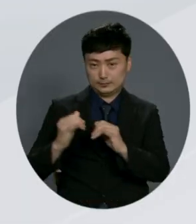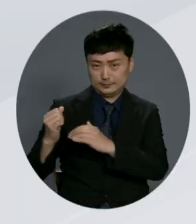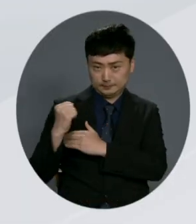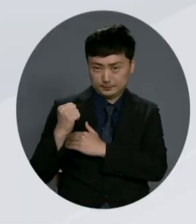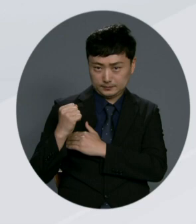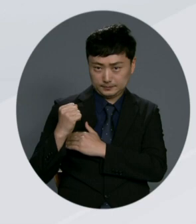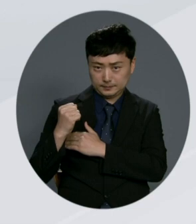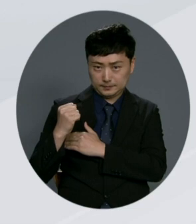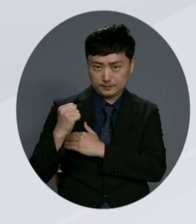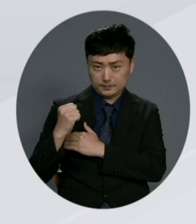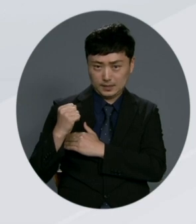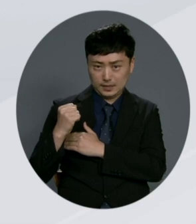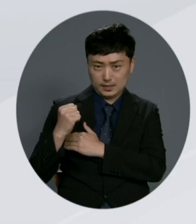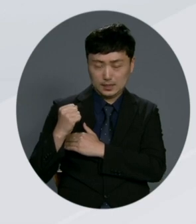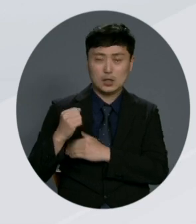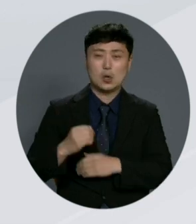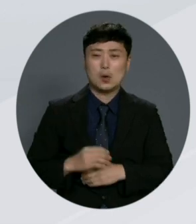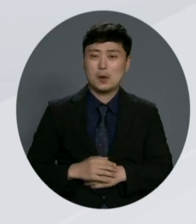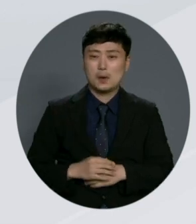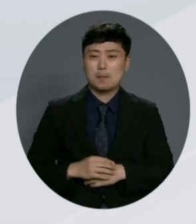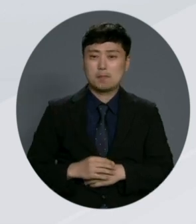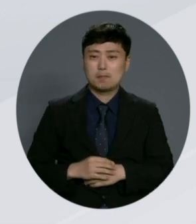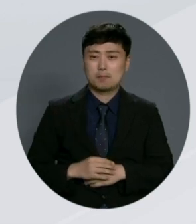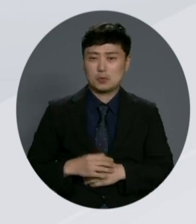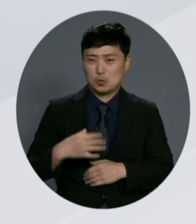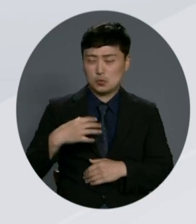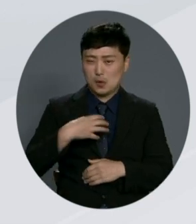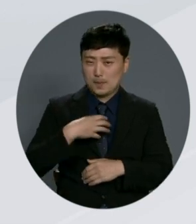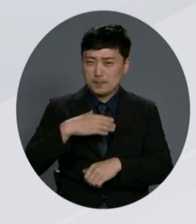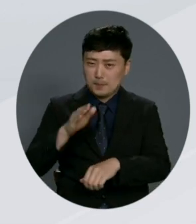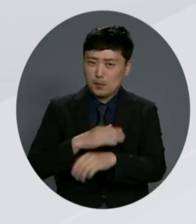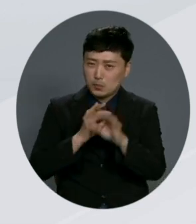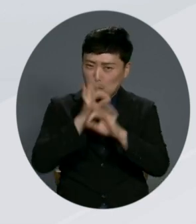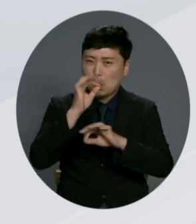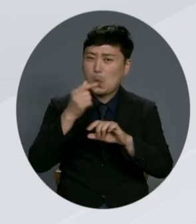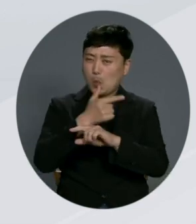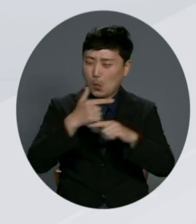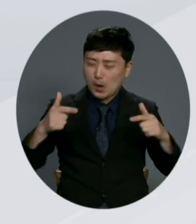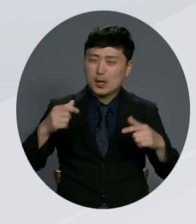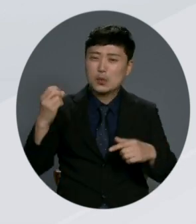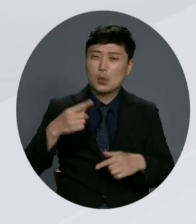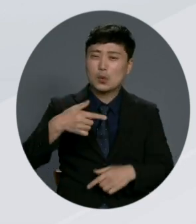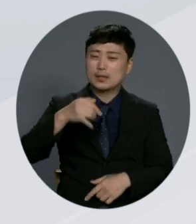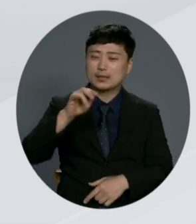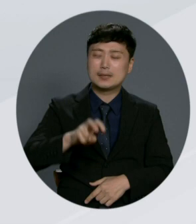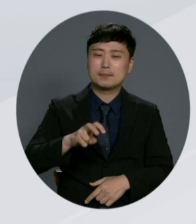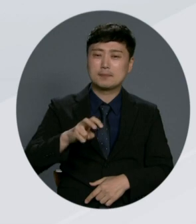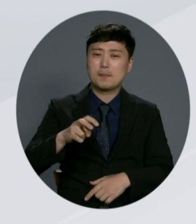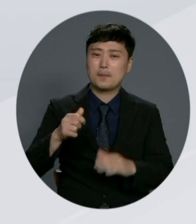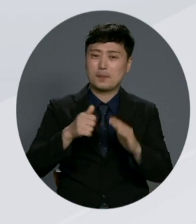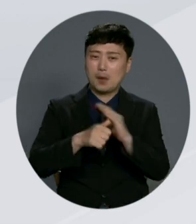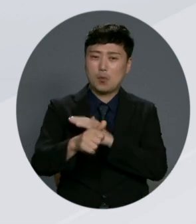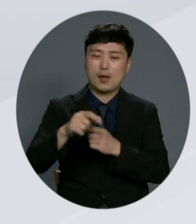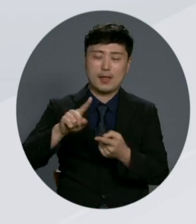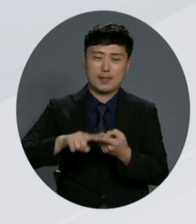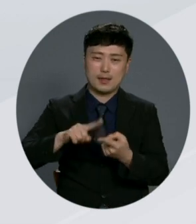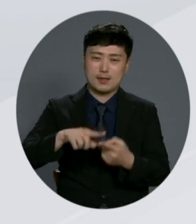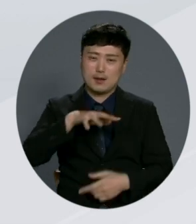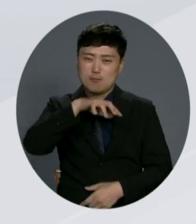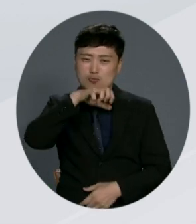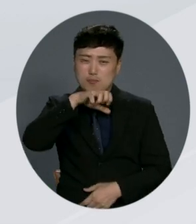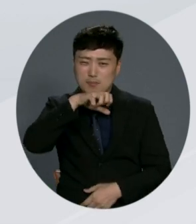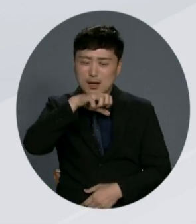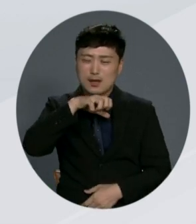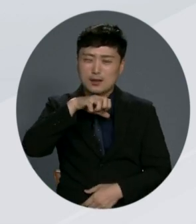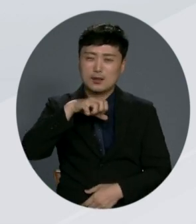국민의힘이 갖고 있는 리스크라든지 김기현 대표가 갖는 불만 이런 것들이 있었을 텐데 총선 앞두고